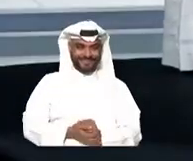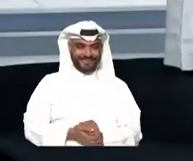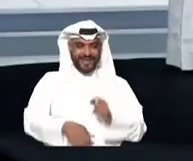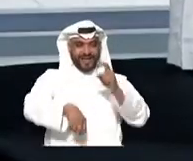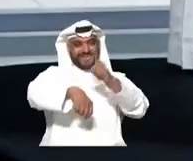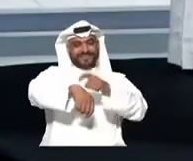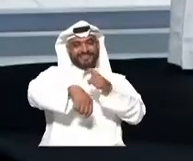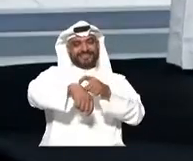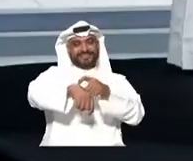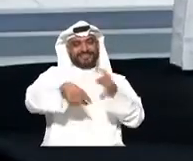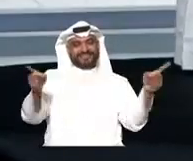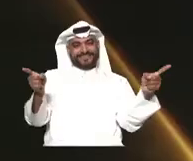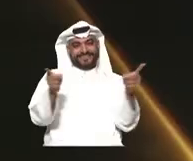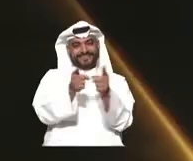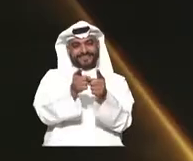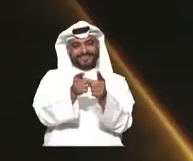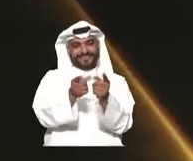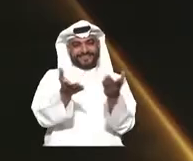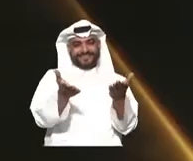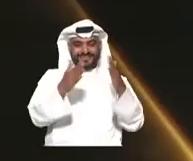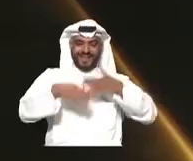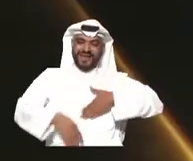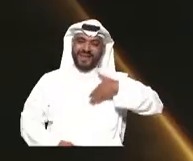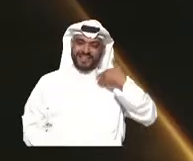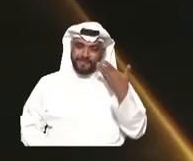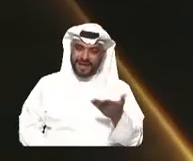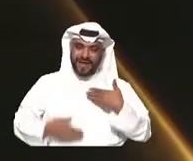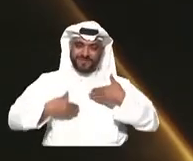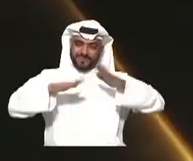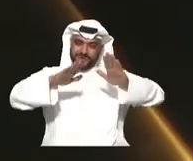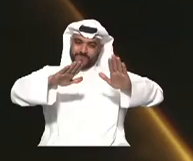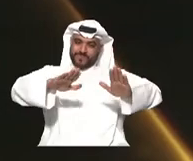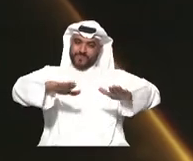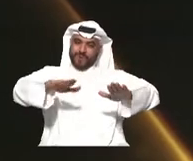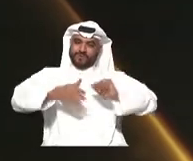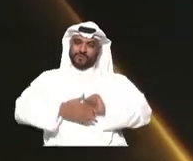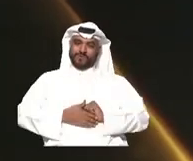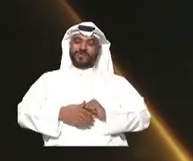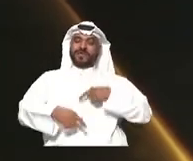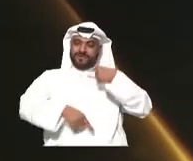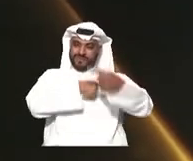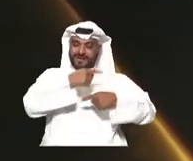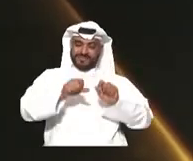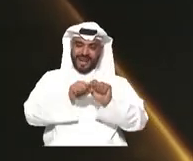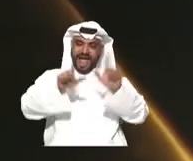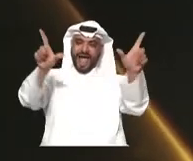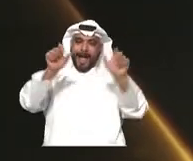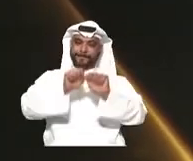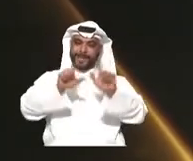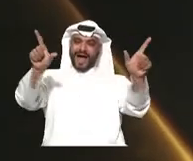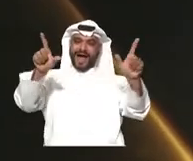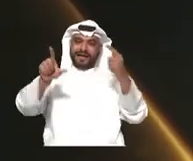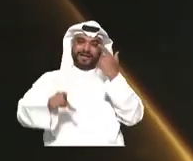يطول من خلال هذه الجولة الإخبارية، نتمنى أن تبقى معنا. إذن متواصلين معكم من خلال هذه النشرة الخاصة.